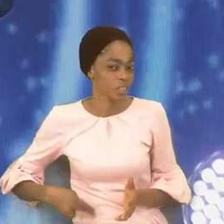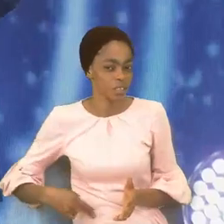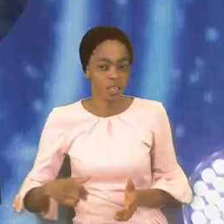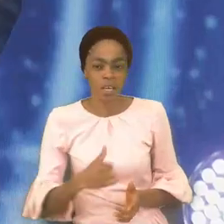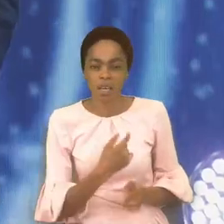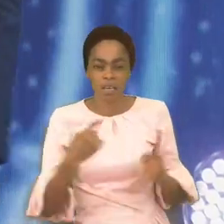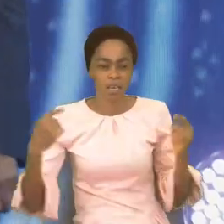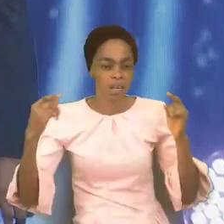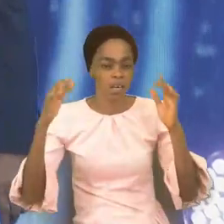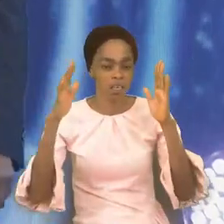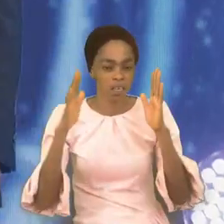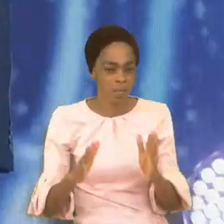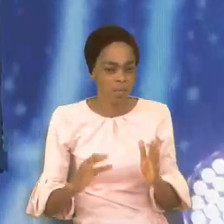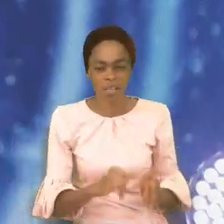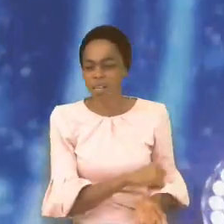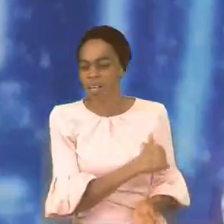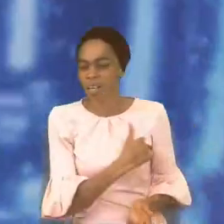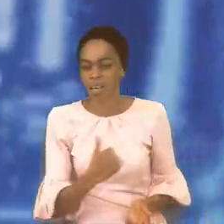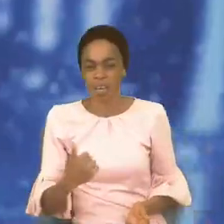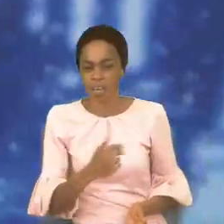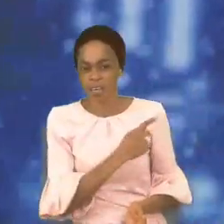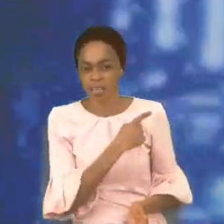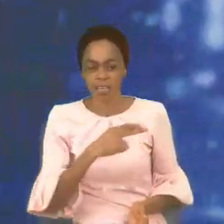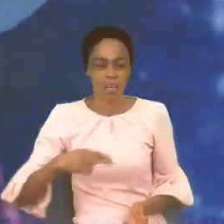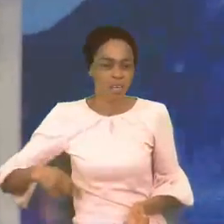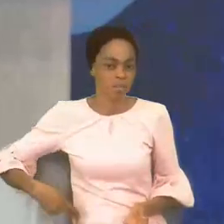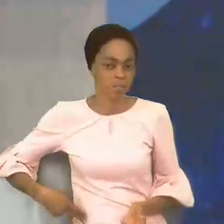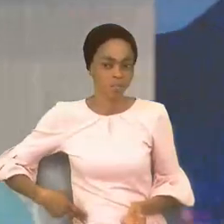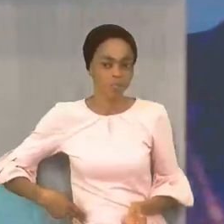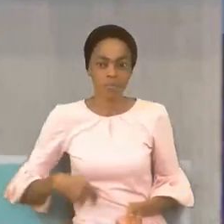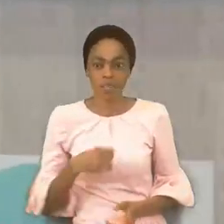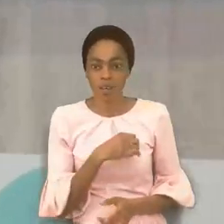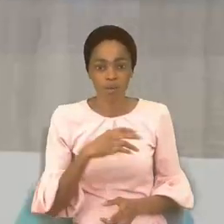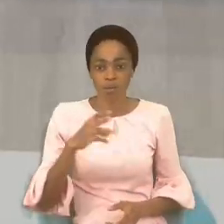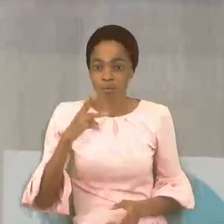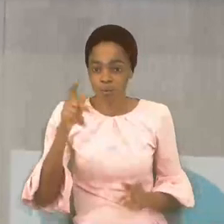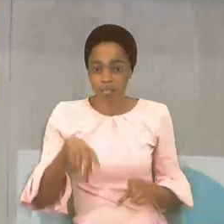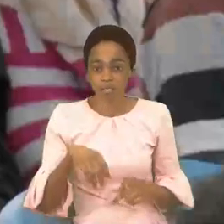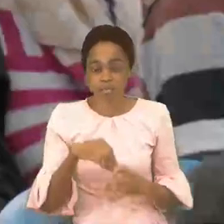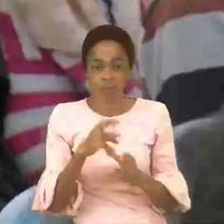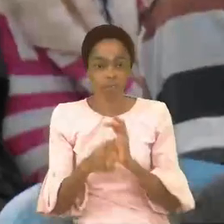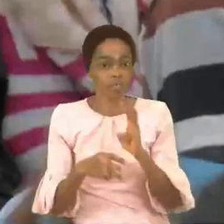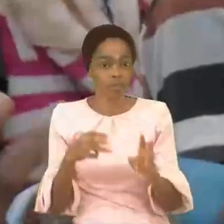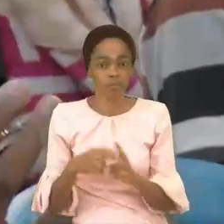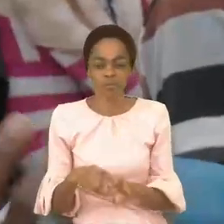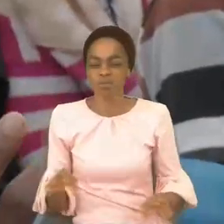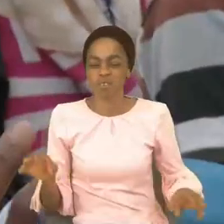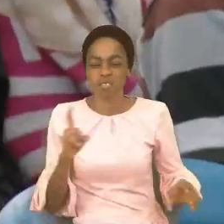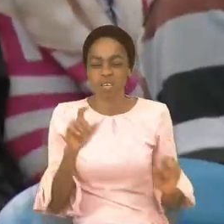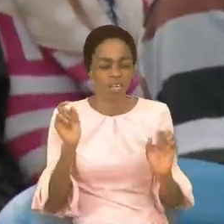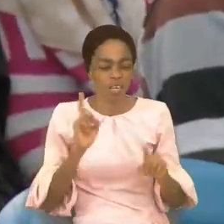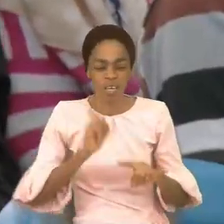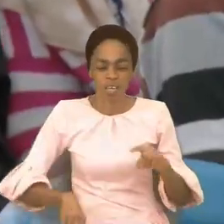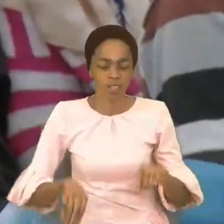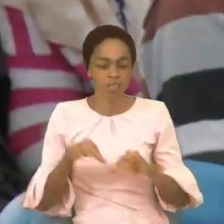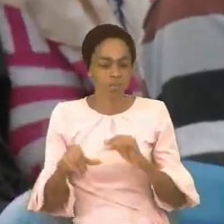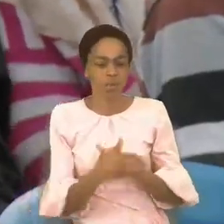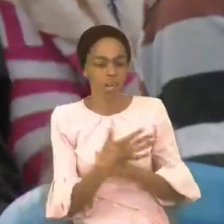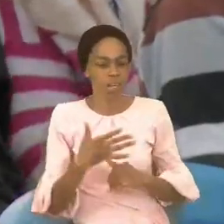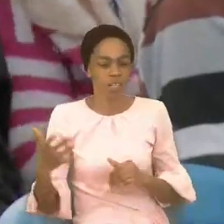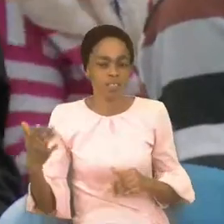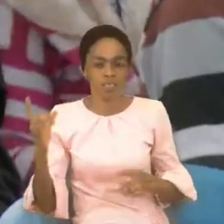Aucun Nebuchadnezzar, aucun despote de ce monde, rien ne pourra te